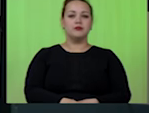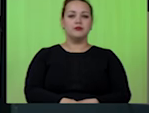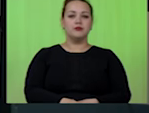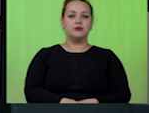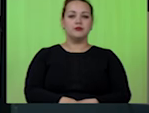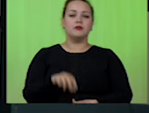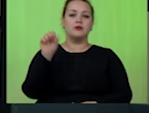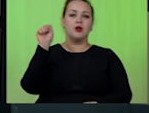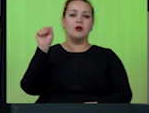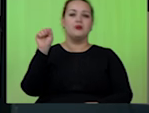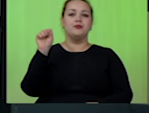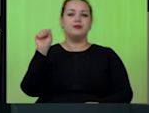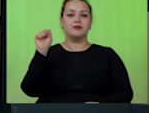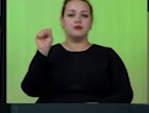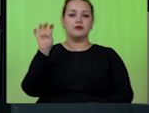А.